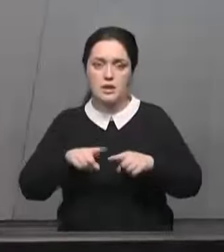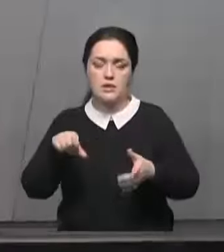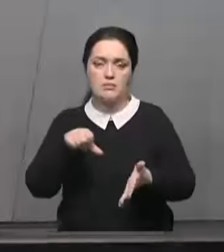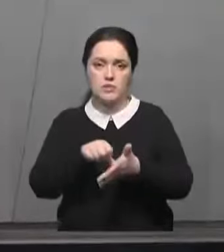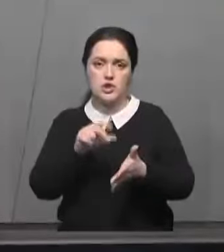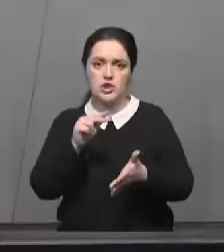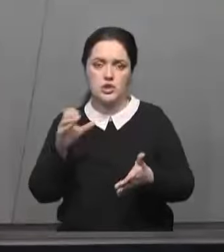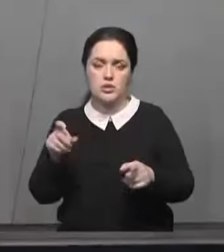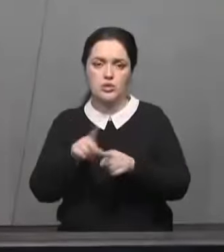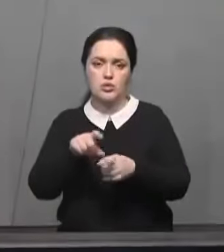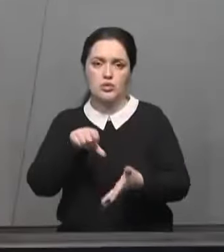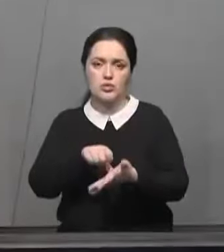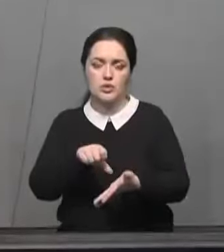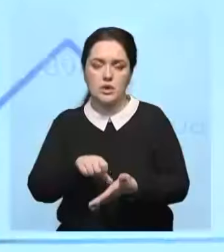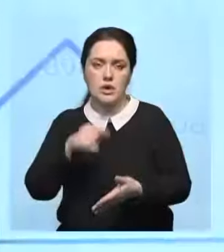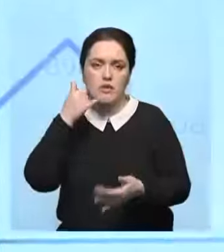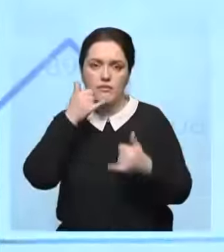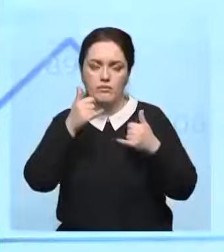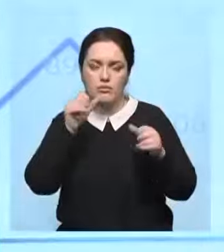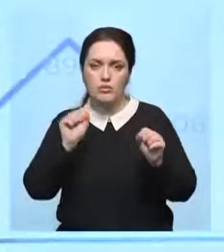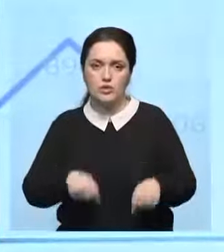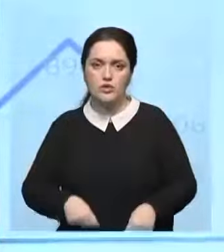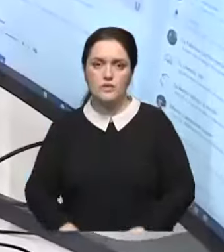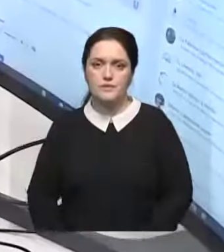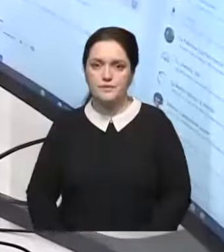В их числе представители ЧС.